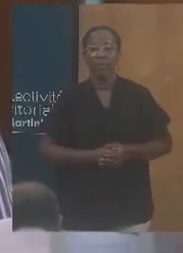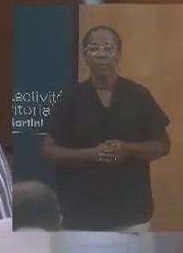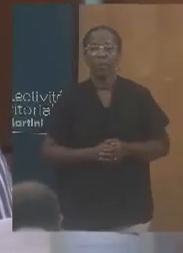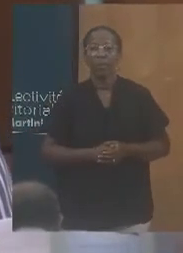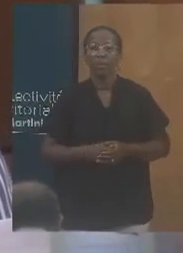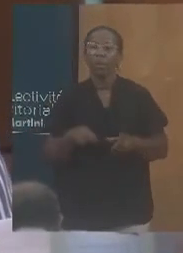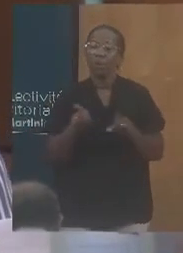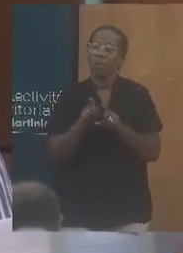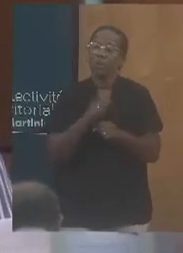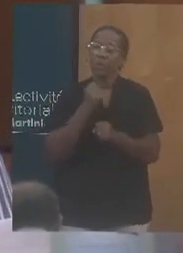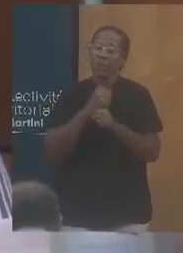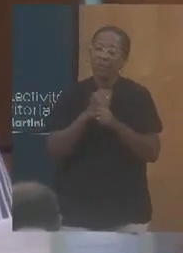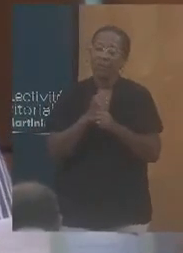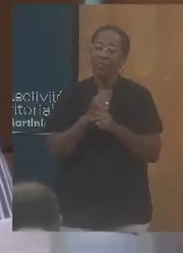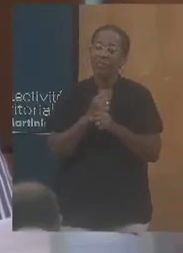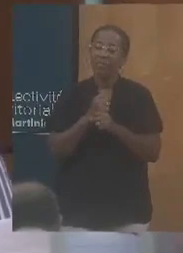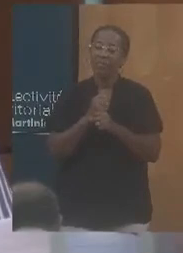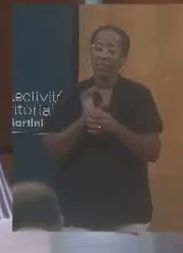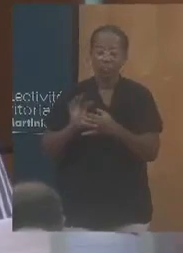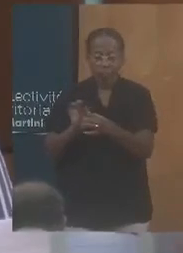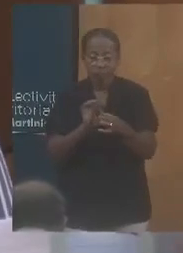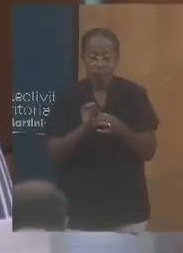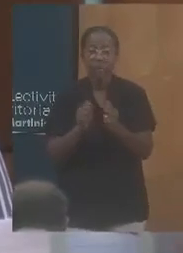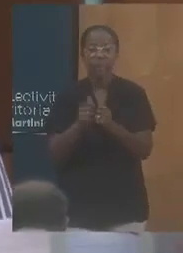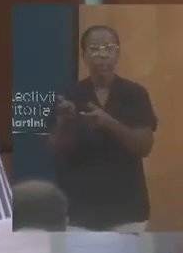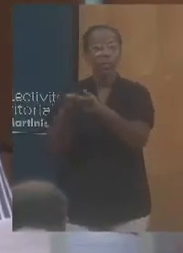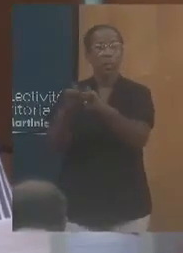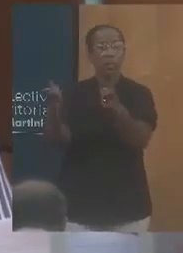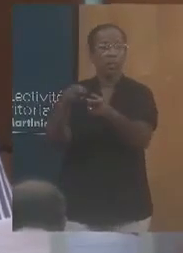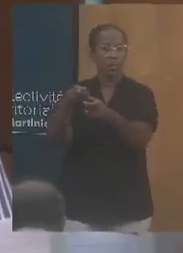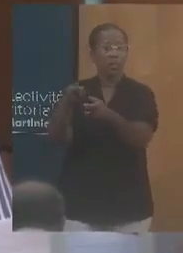travail collaboratif avec le gouvernement.